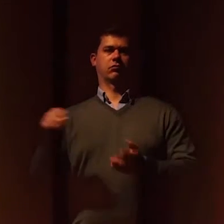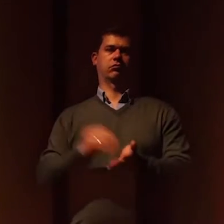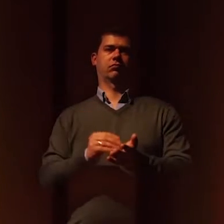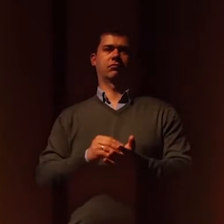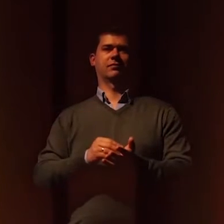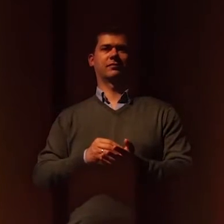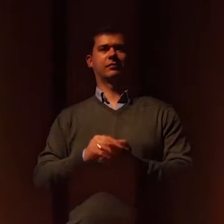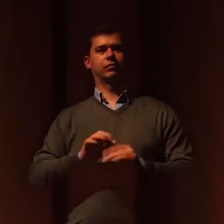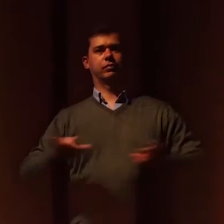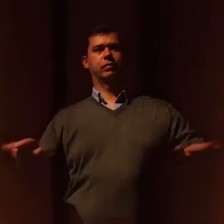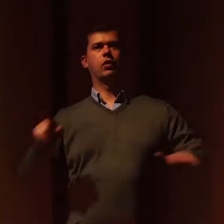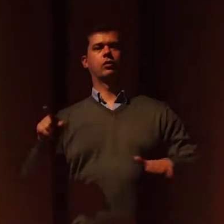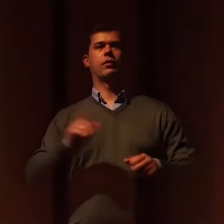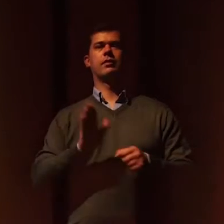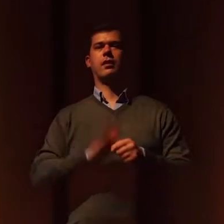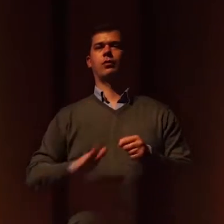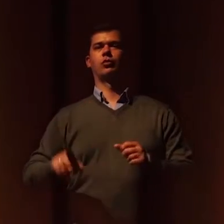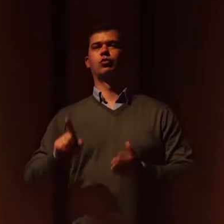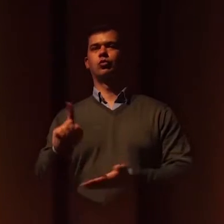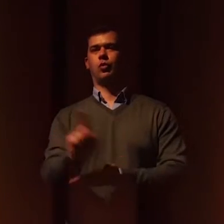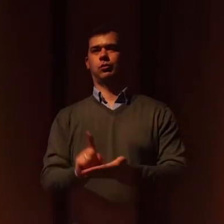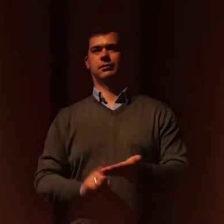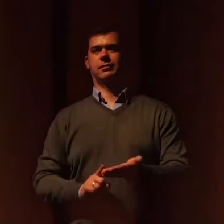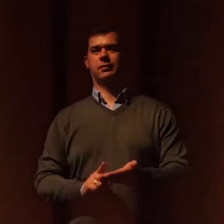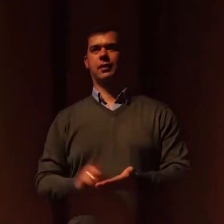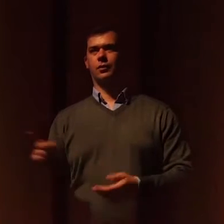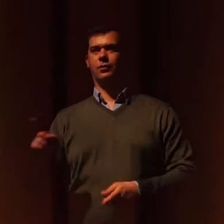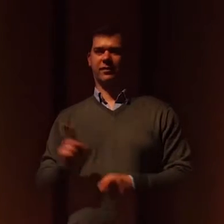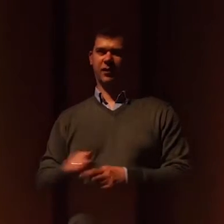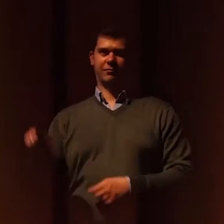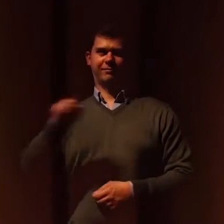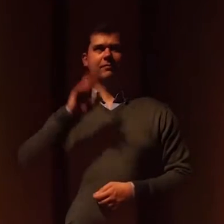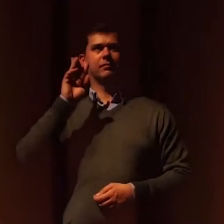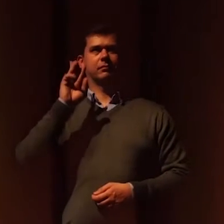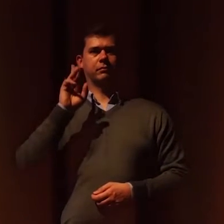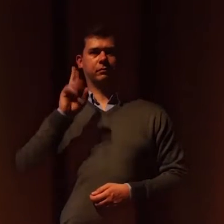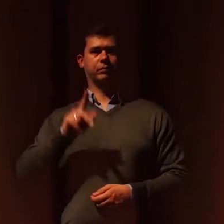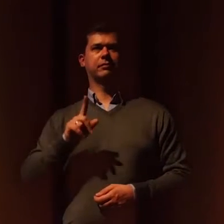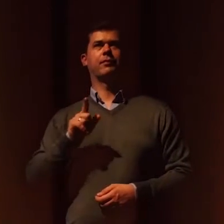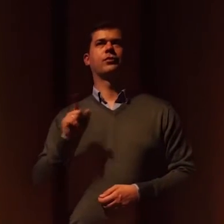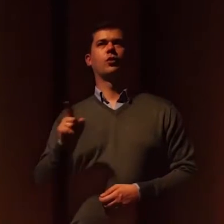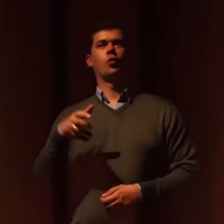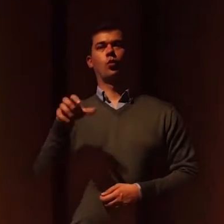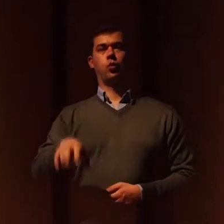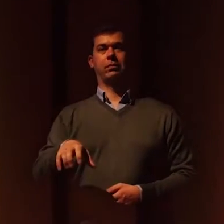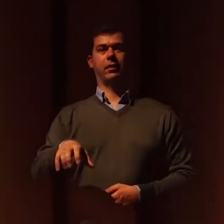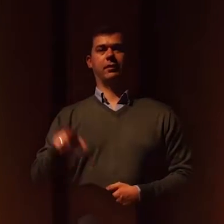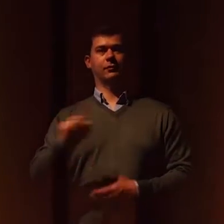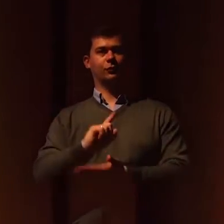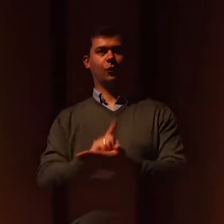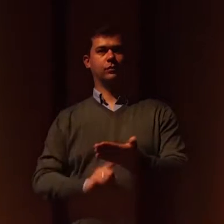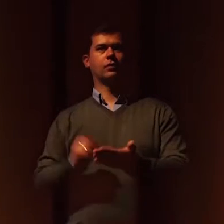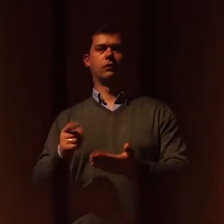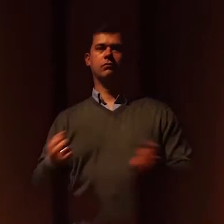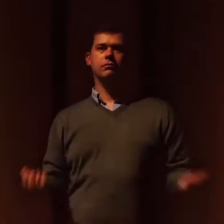i dyskusyjny to jest sprawa narodowości Śląskiej to pewnie na pewno wiemy wszyscy że to jest taka grupa która od dawna